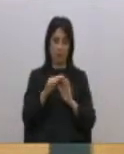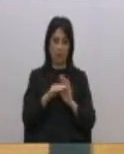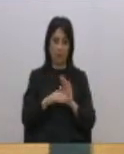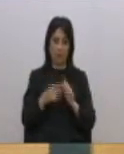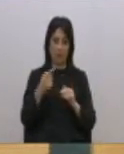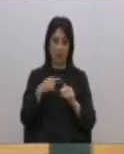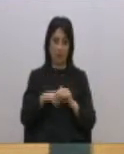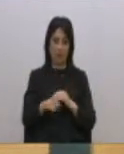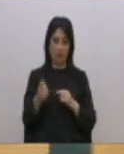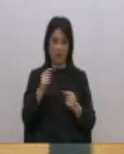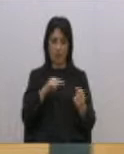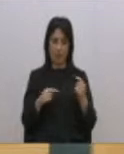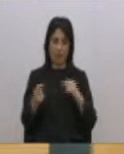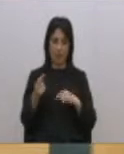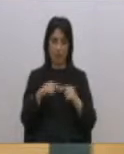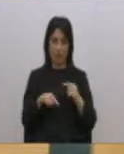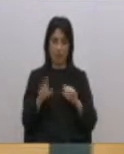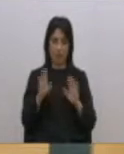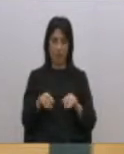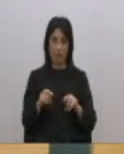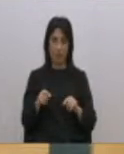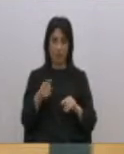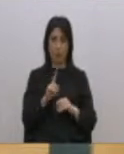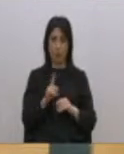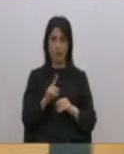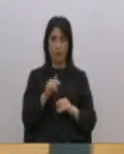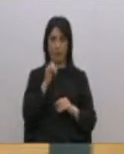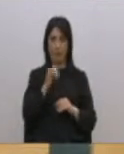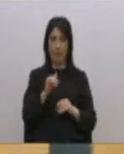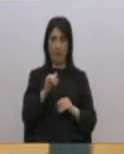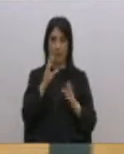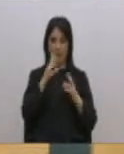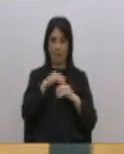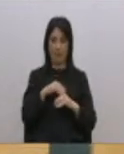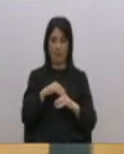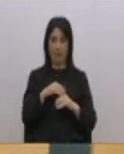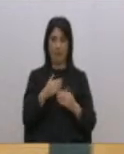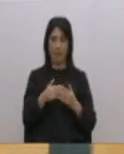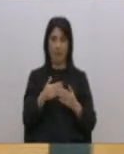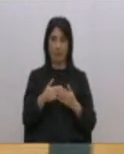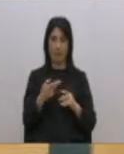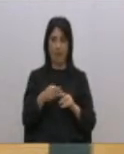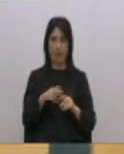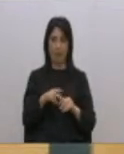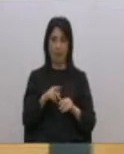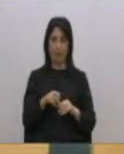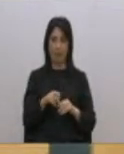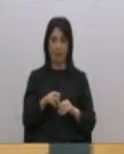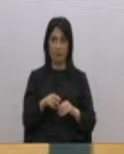გამო ერთმანეთშიც. Აქედან გამომდინარე ხერხდება, თქვა ამ